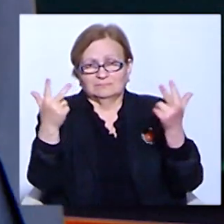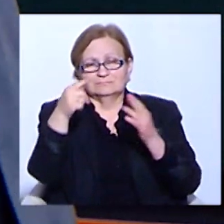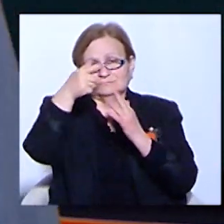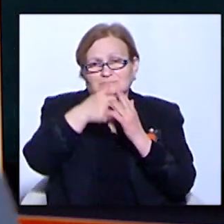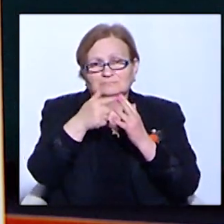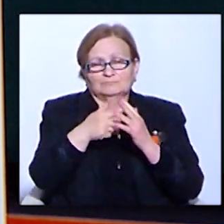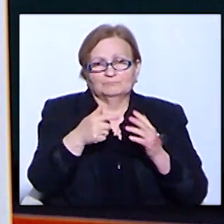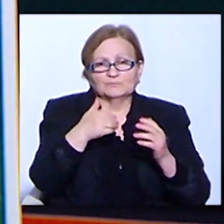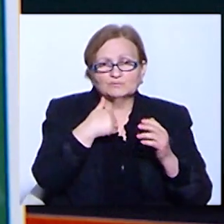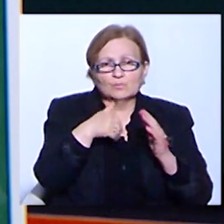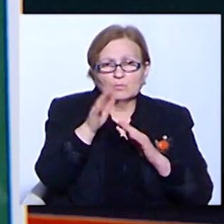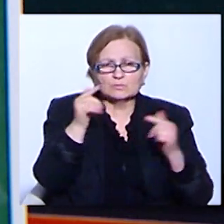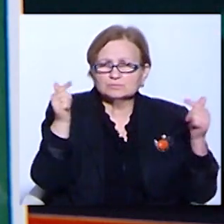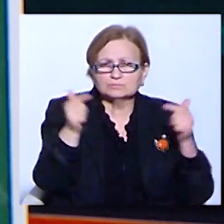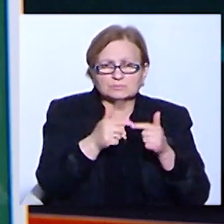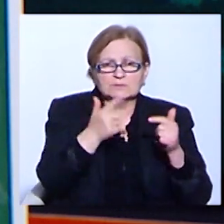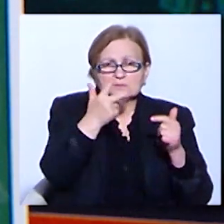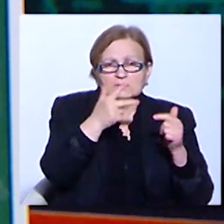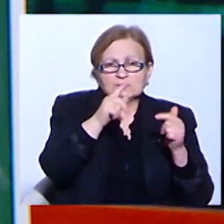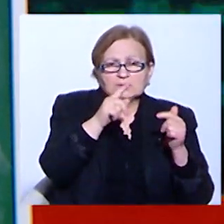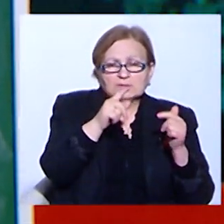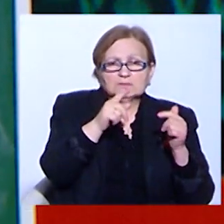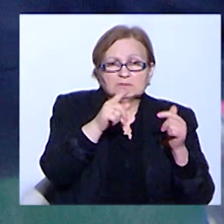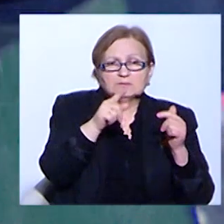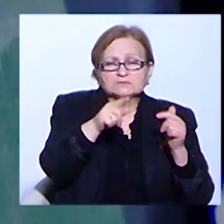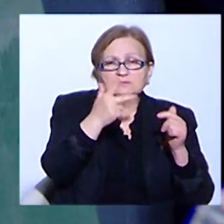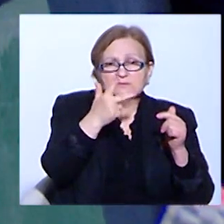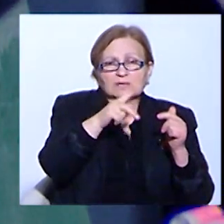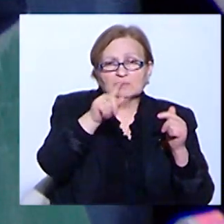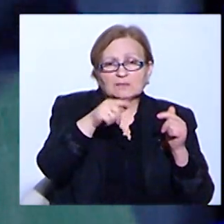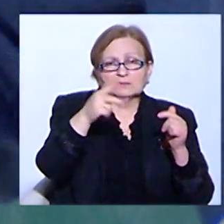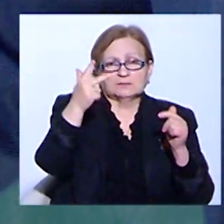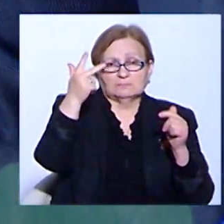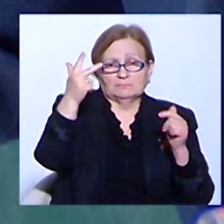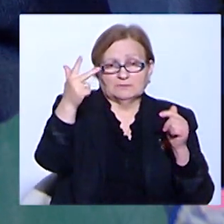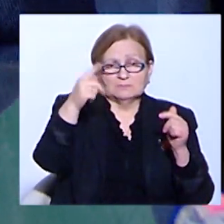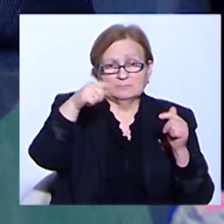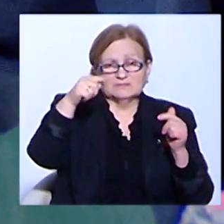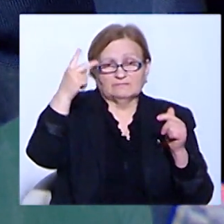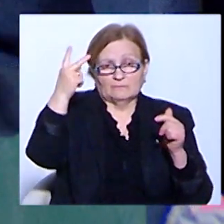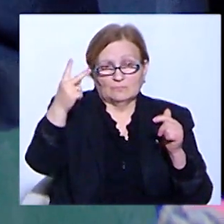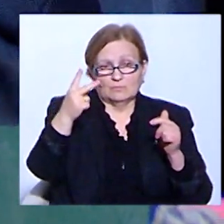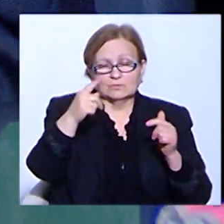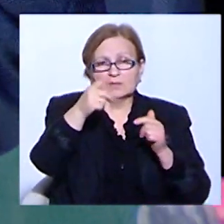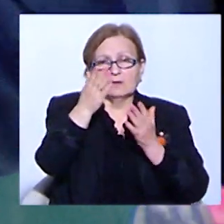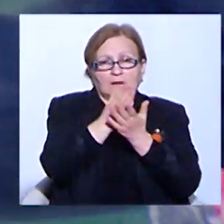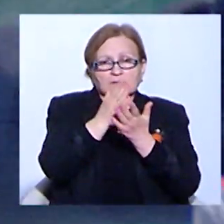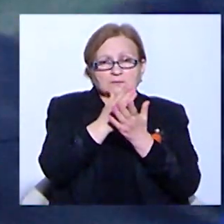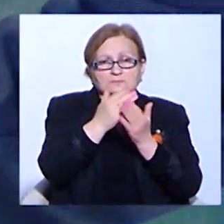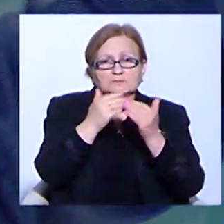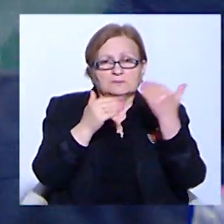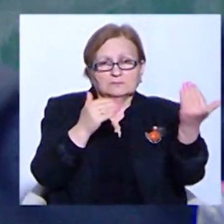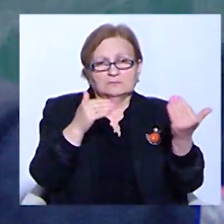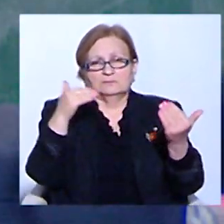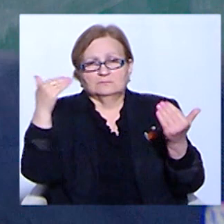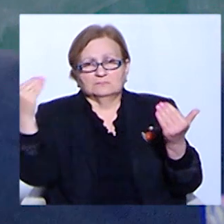უფრო ზუსტადაც, ჩვენ ხვდებით, რომ 3 ხარისხად ფესვი 2 იქნება მოთავსებული 3 ხარისხად 1.41-ის